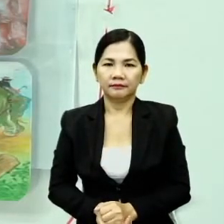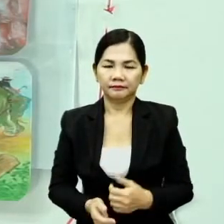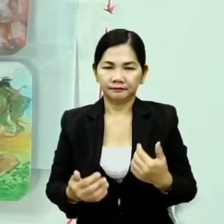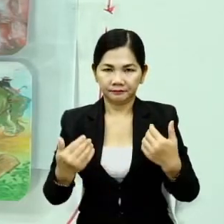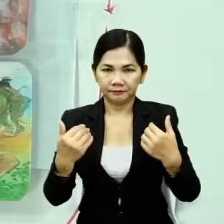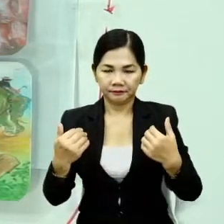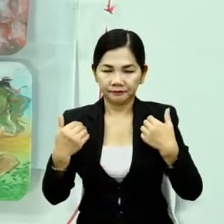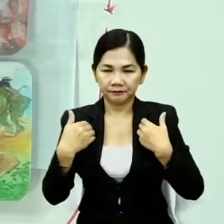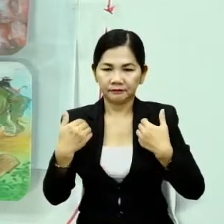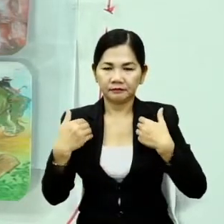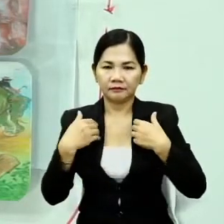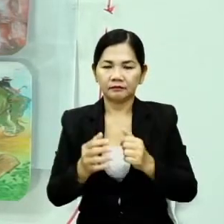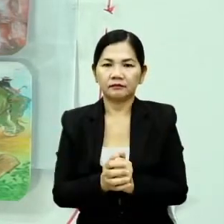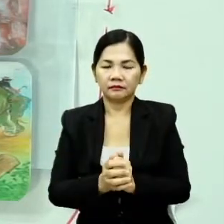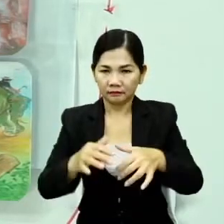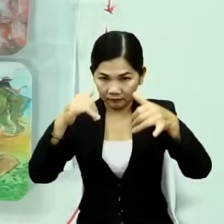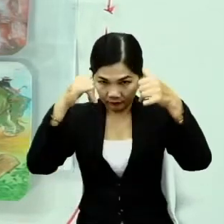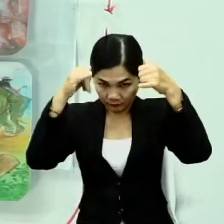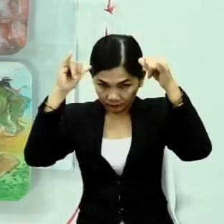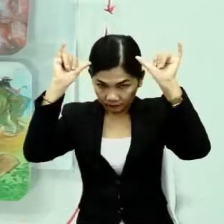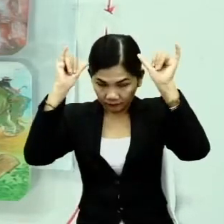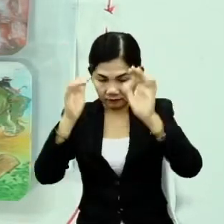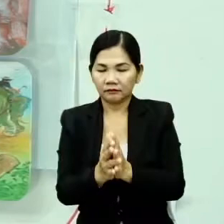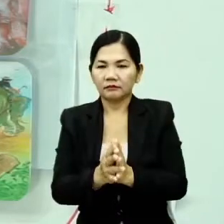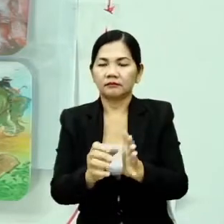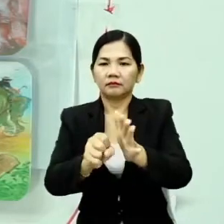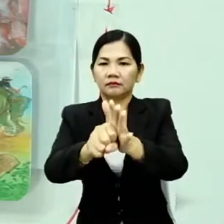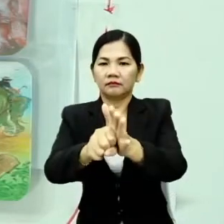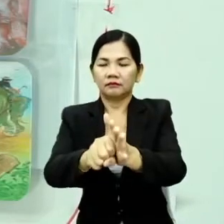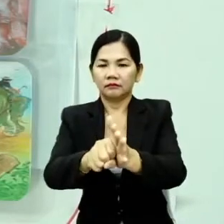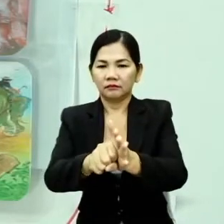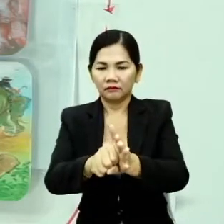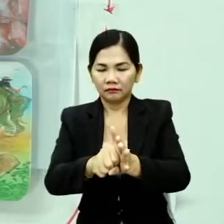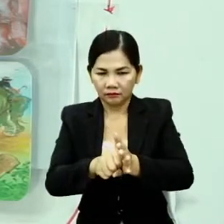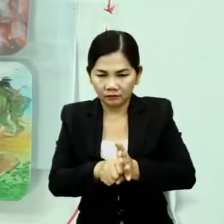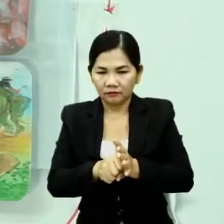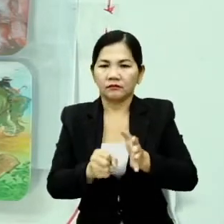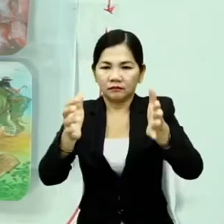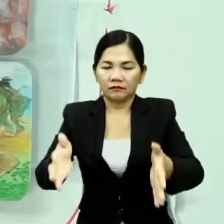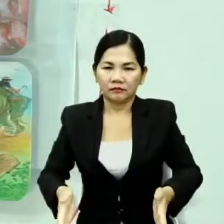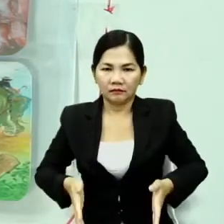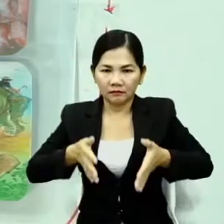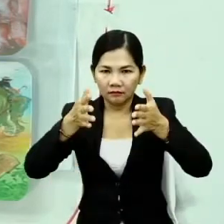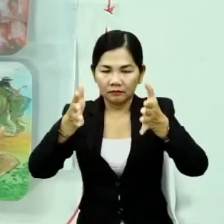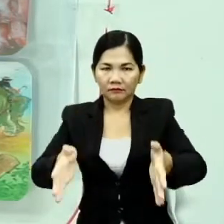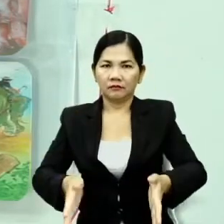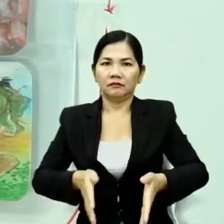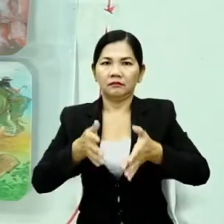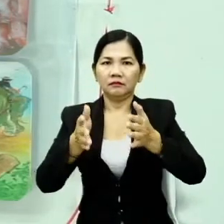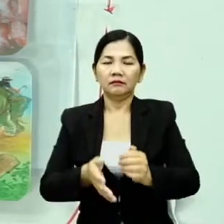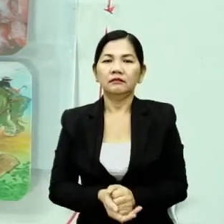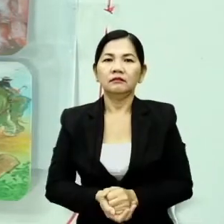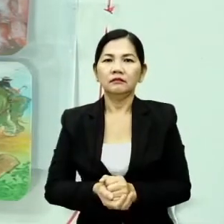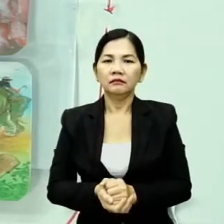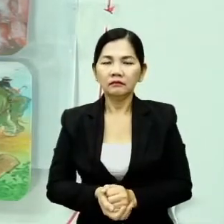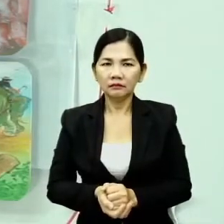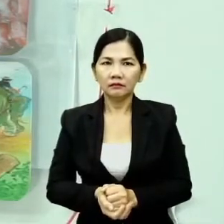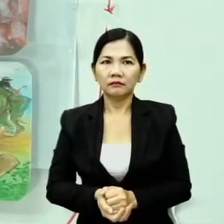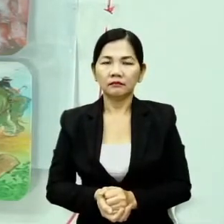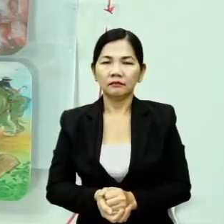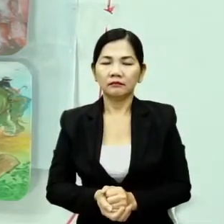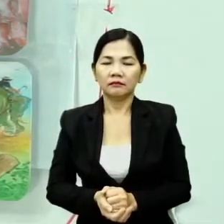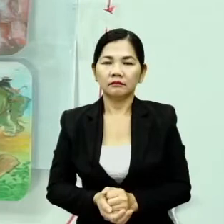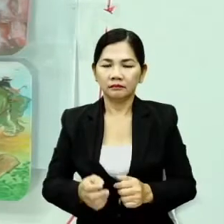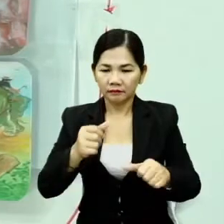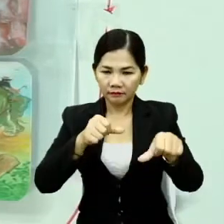cha cứ đời xa cha cô nè cha về phá cầm lắng xâm rắp cha ô rõ rồi tê nà con cha ô rồi tê cha ai lấy con